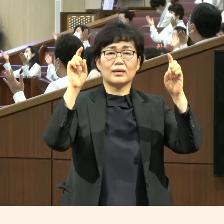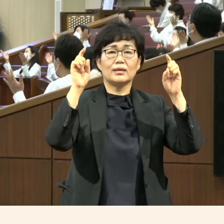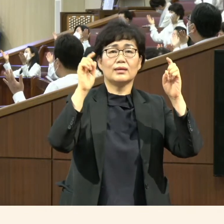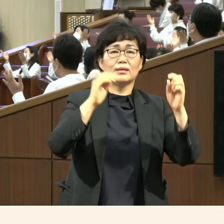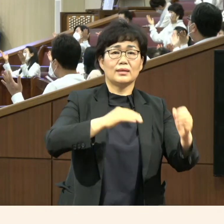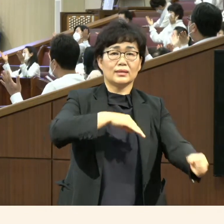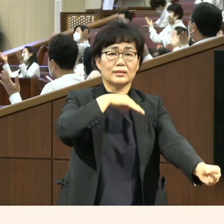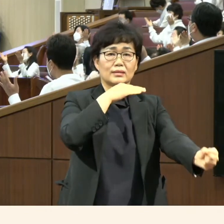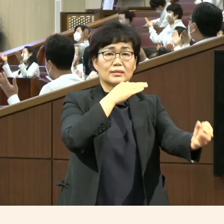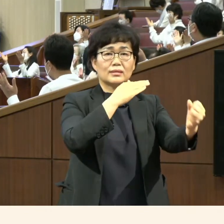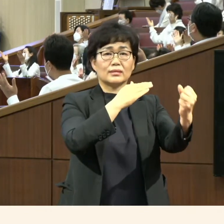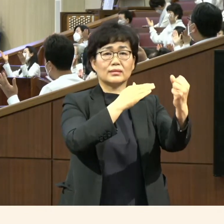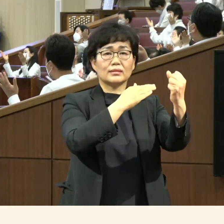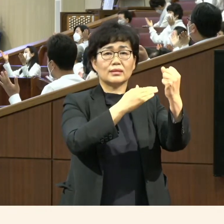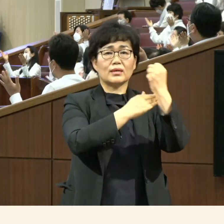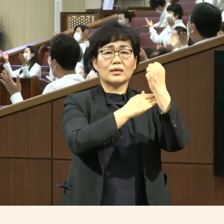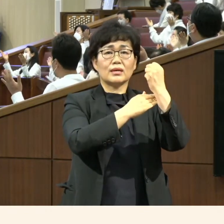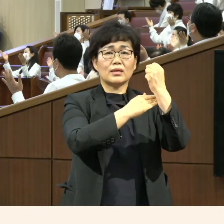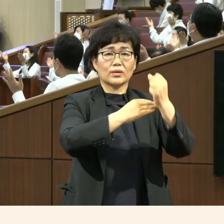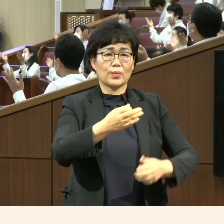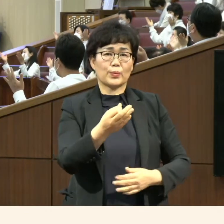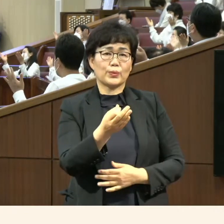능력과 부와